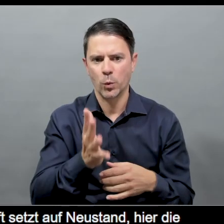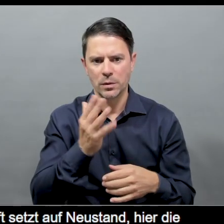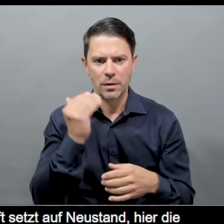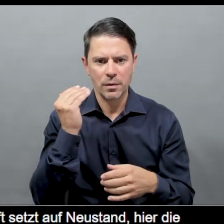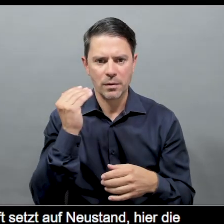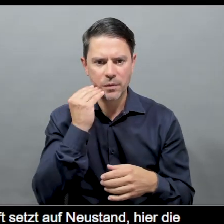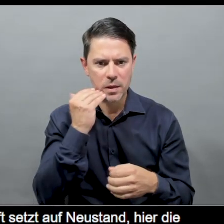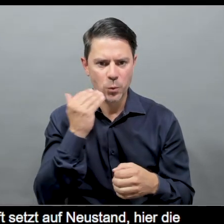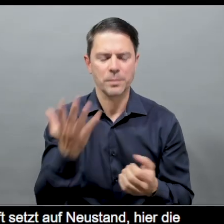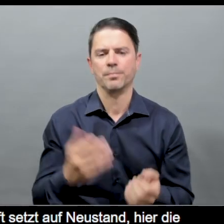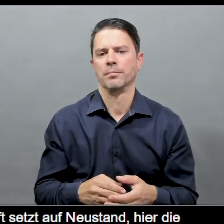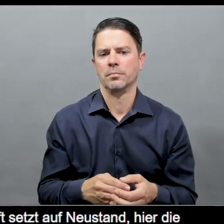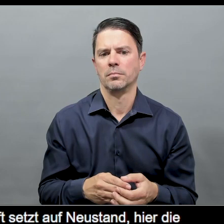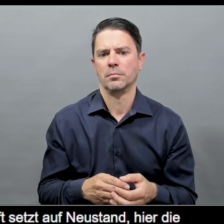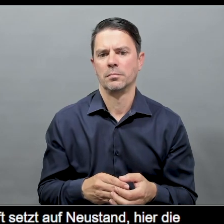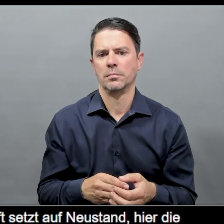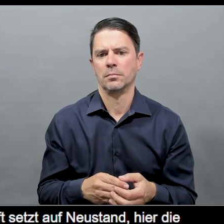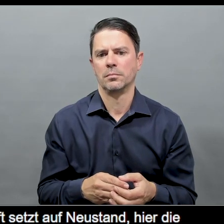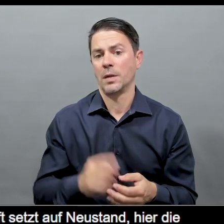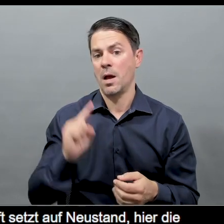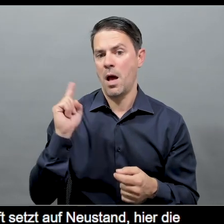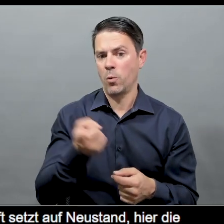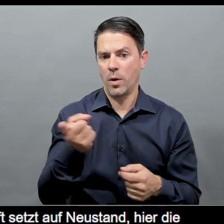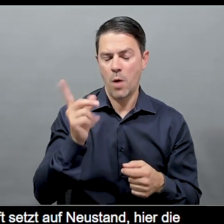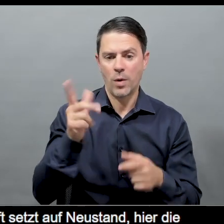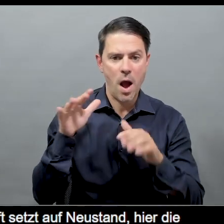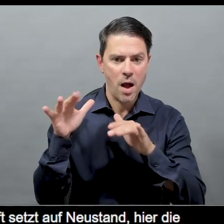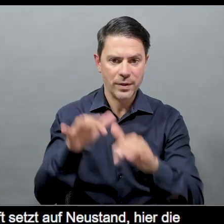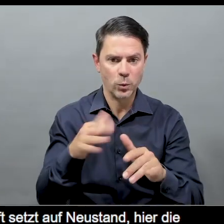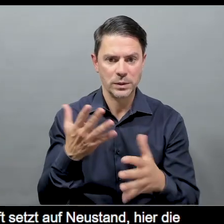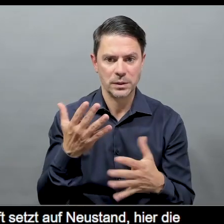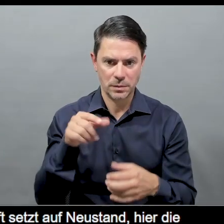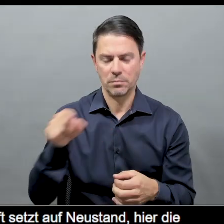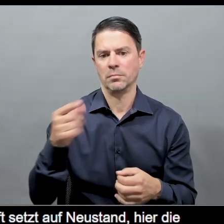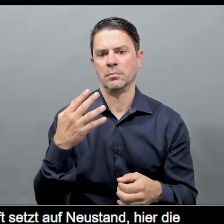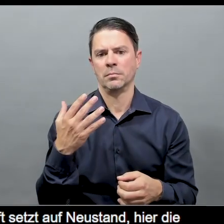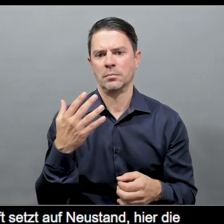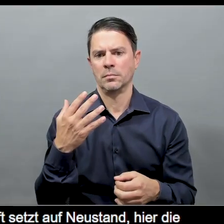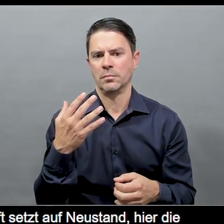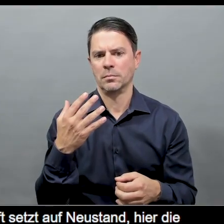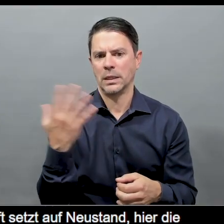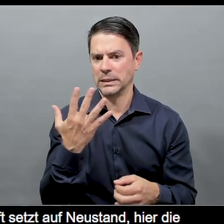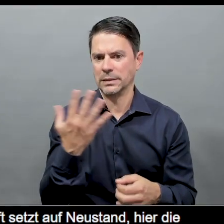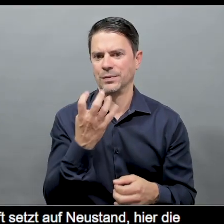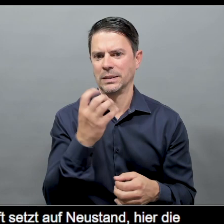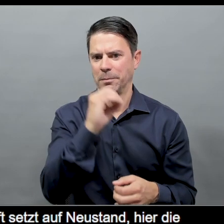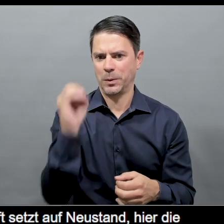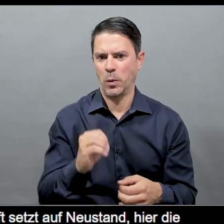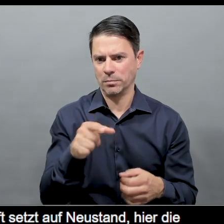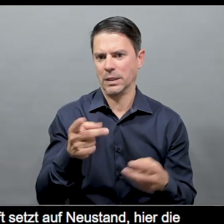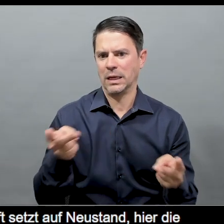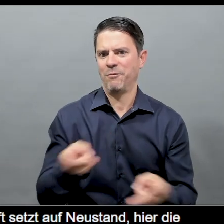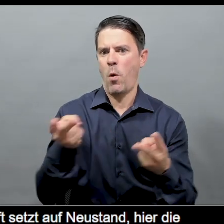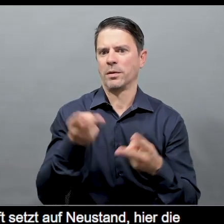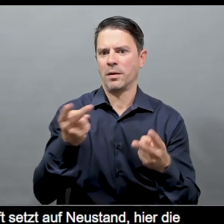Also es sind 200 Wohnungen. Wenn ich jemanden finde, ob städtische Baugesellschaften oder auch der Staat, dann fliegt das Projekt